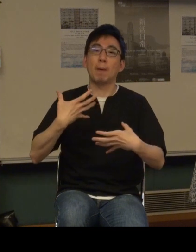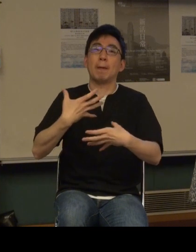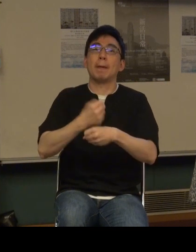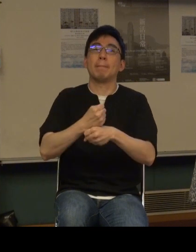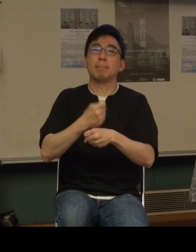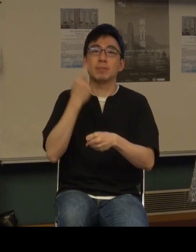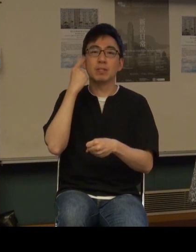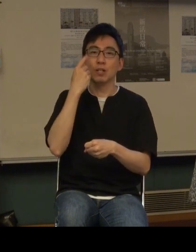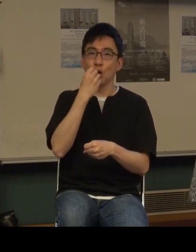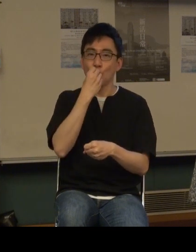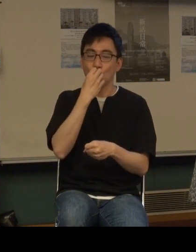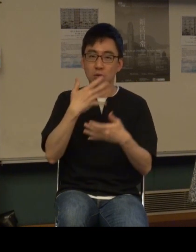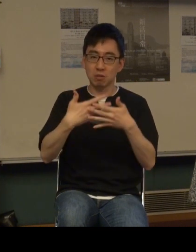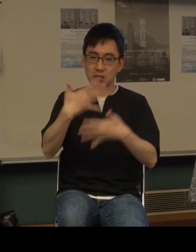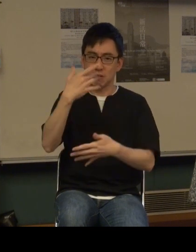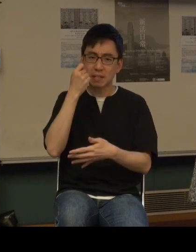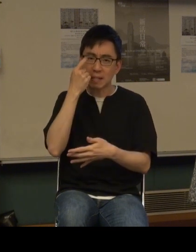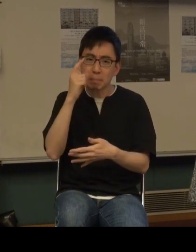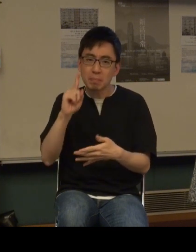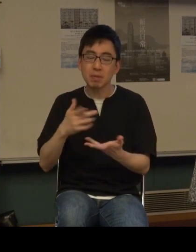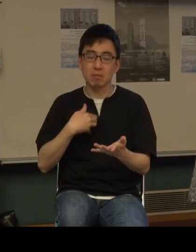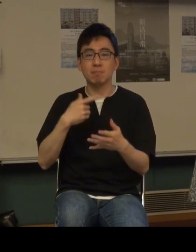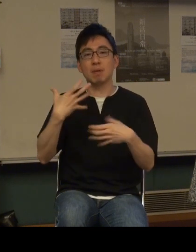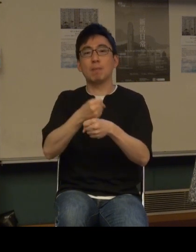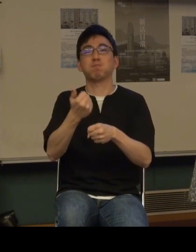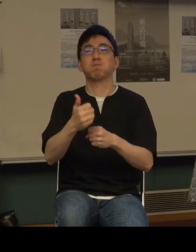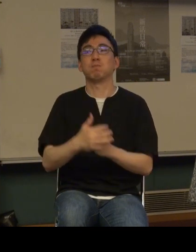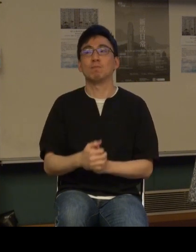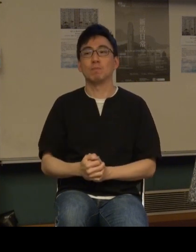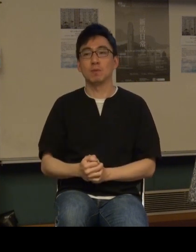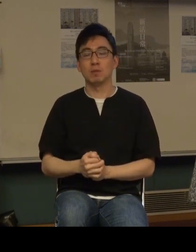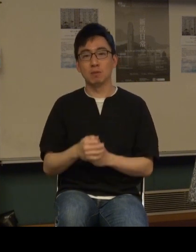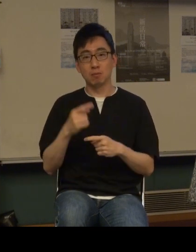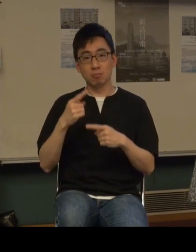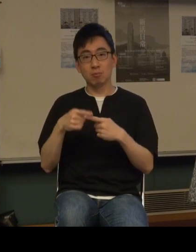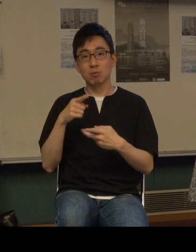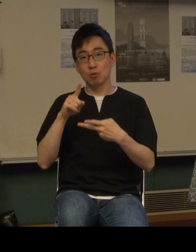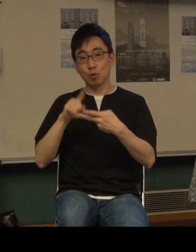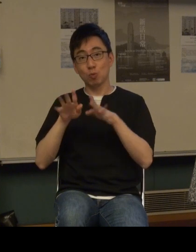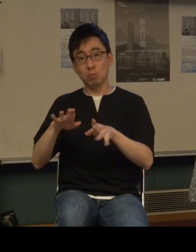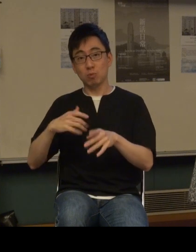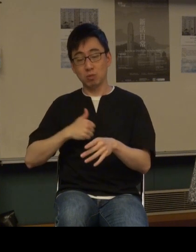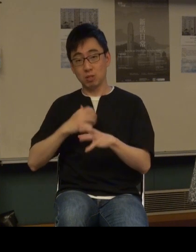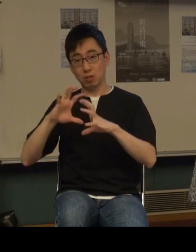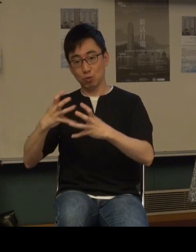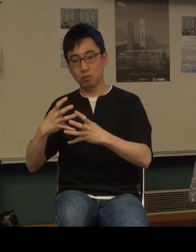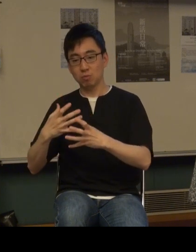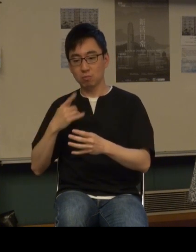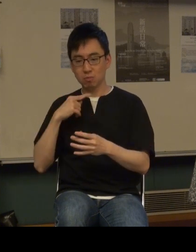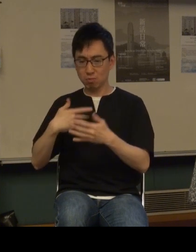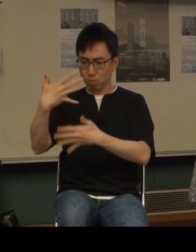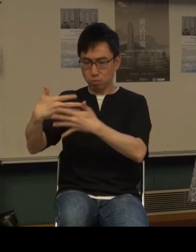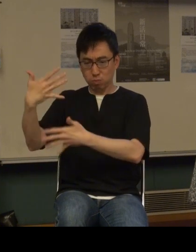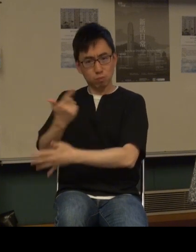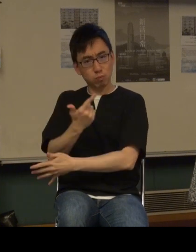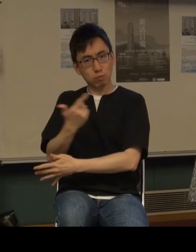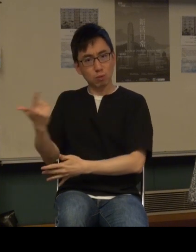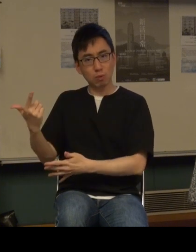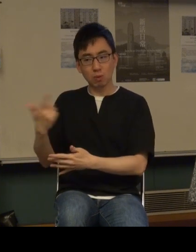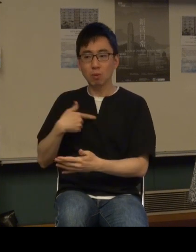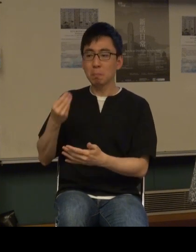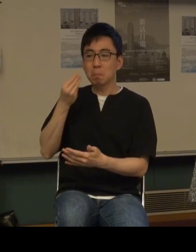築嘅一啲嘅特別之處。咁啊，公務司署咧係容讓咗我哋，即係佢有咁多嘅數量嘅建築物咧，係